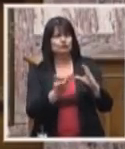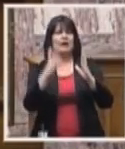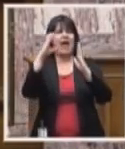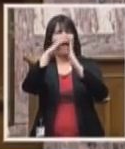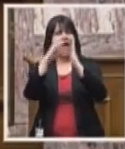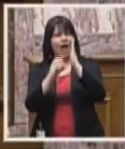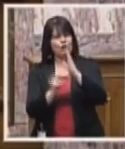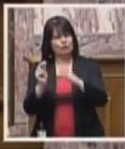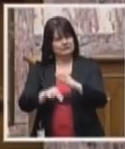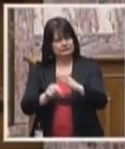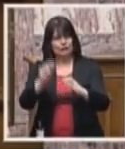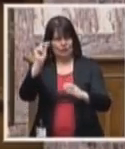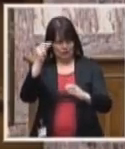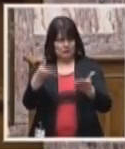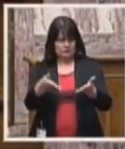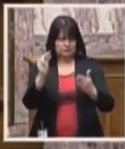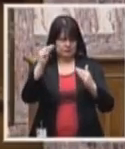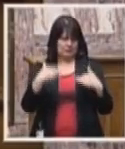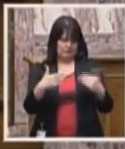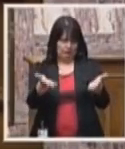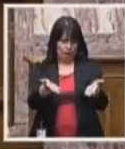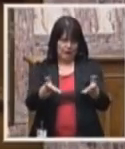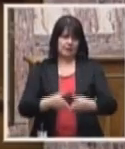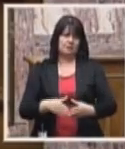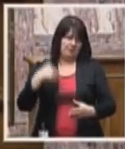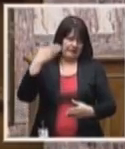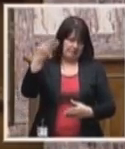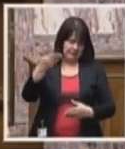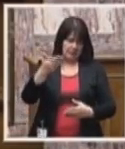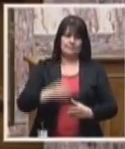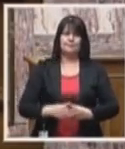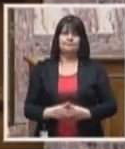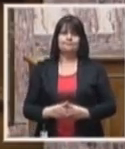του Κοινοβουλίου. Και θεωρώ ότι